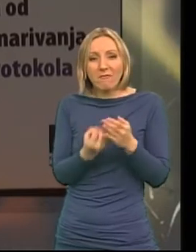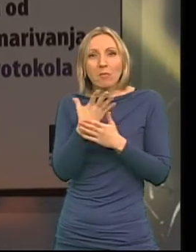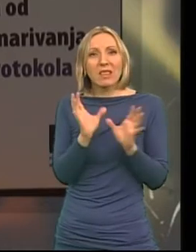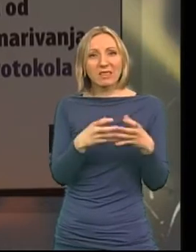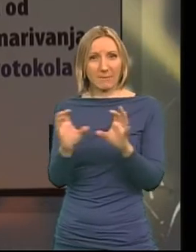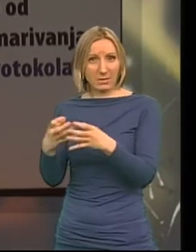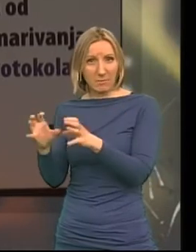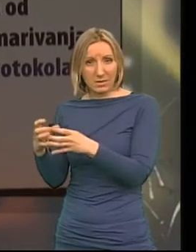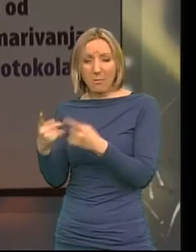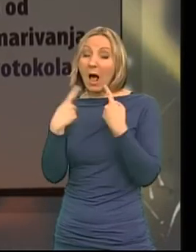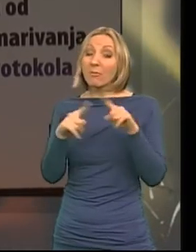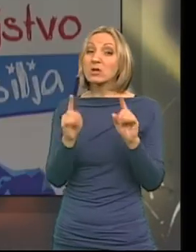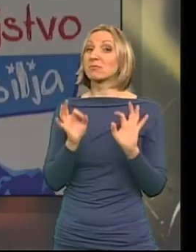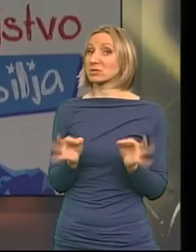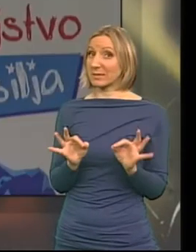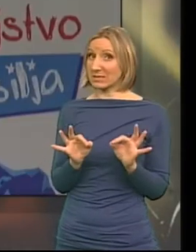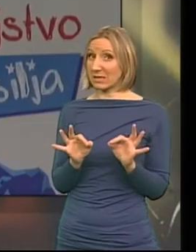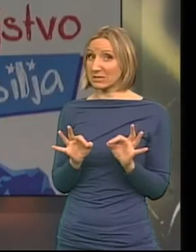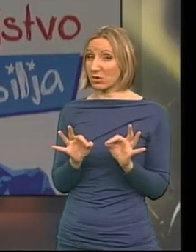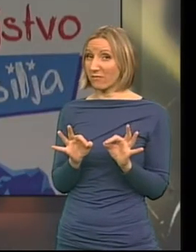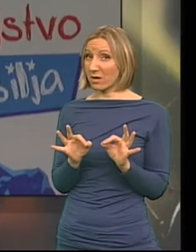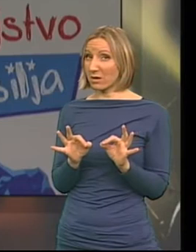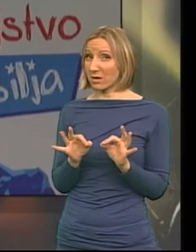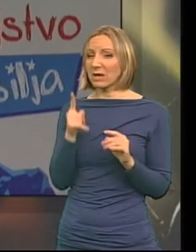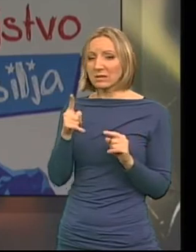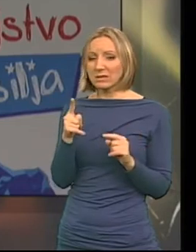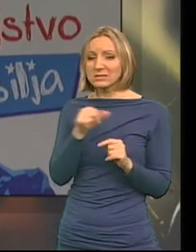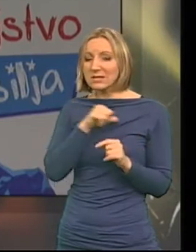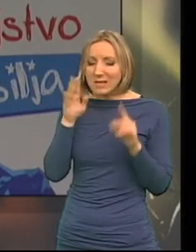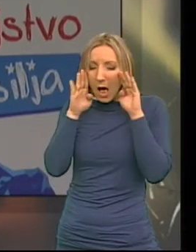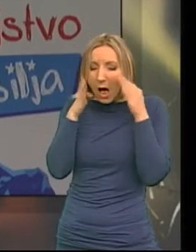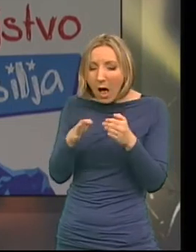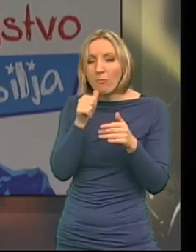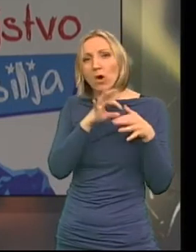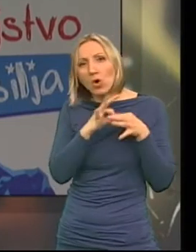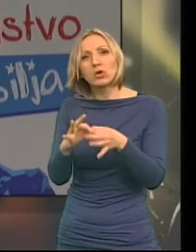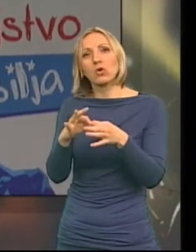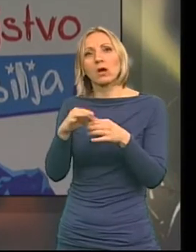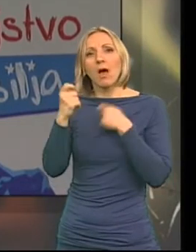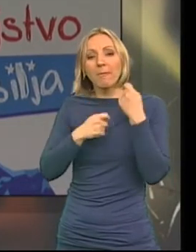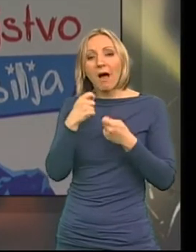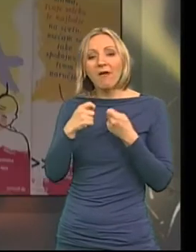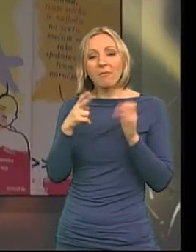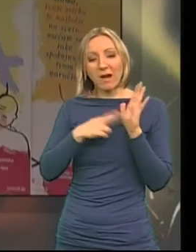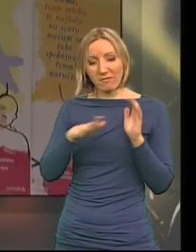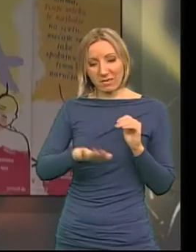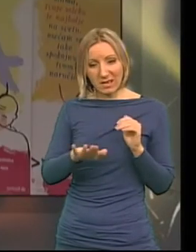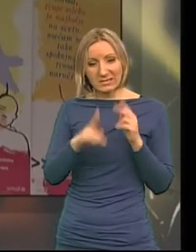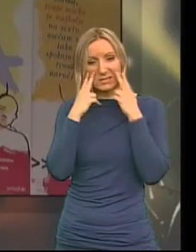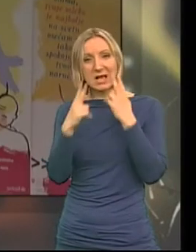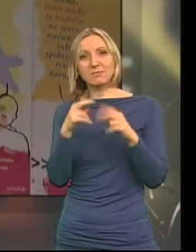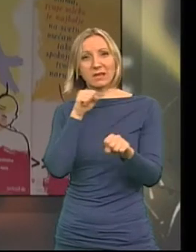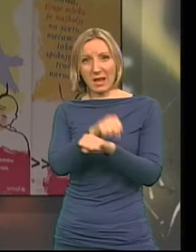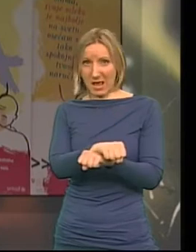ali posebno specijalizovani, i da se isključivo i kontinuirano bave pravom deteta sa aspekta nasilja, znači u ovom slučaju jednom